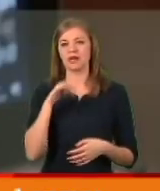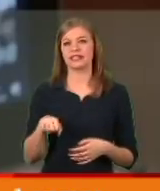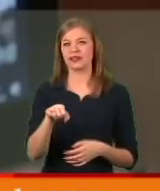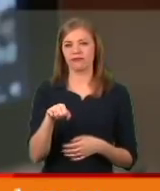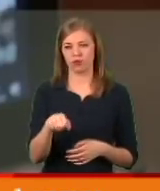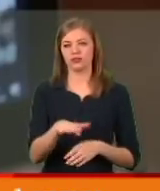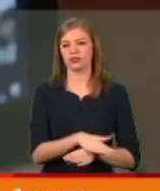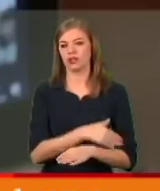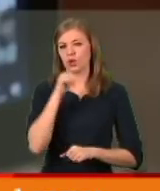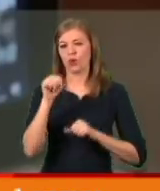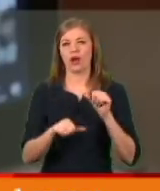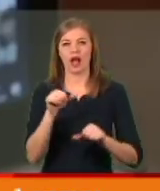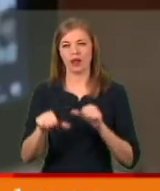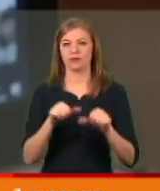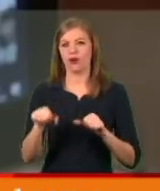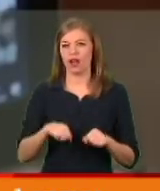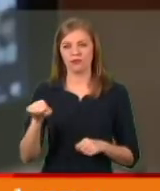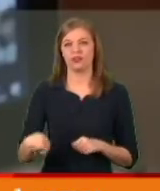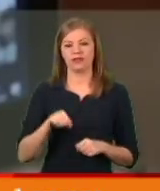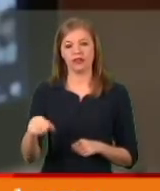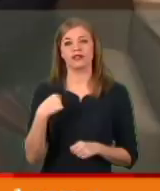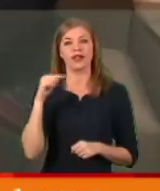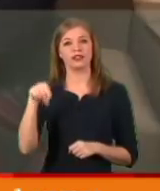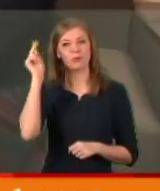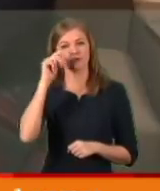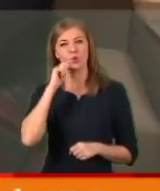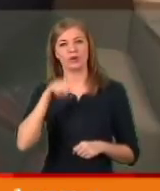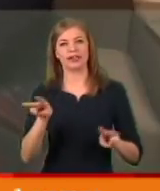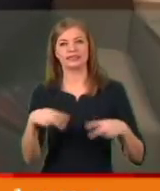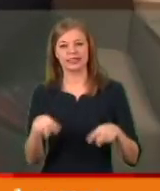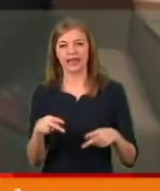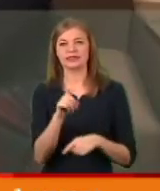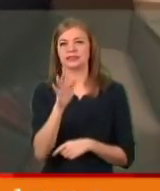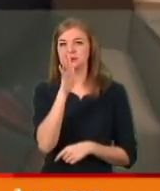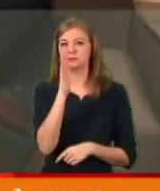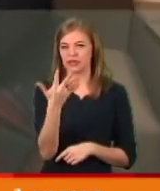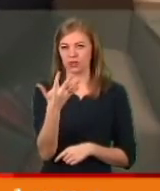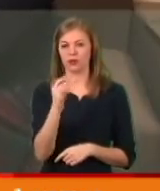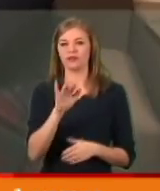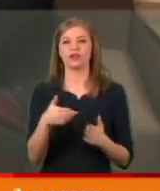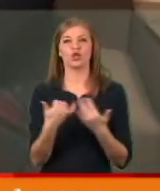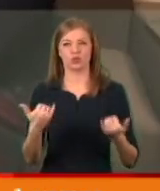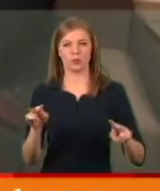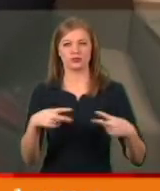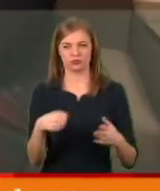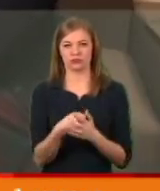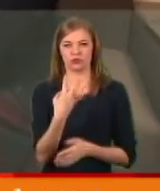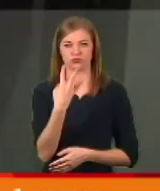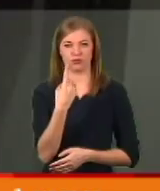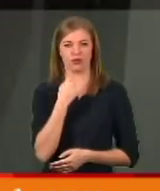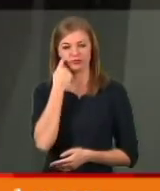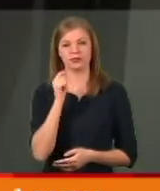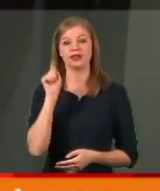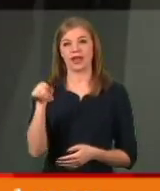туди роками. Там я навчилася українських танців ще з 5 років і досі танцюю до 41-го.